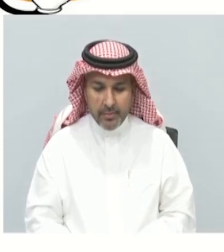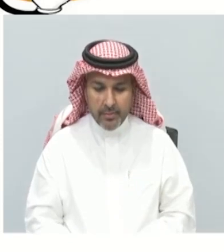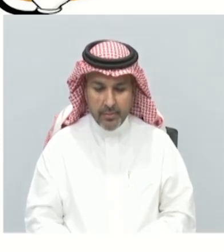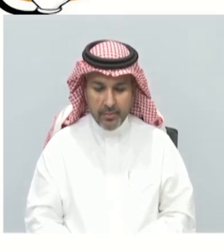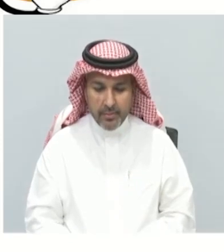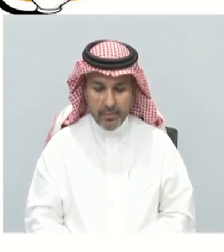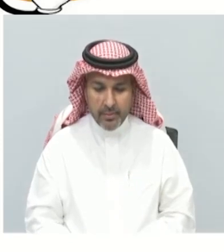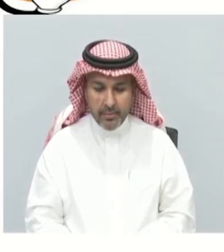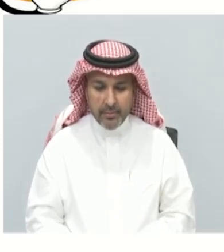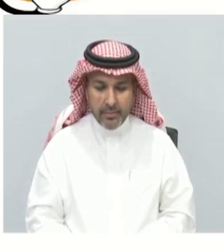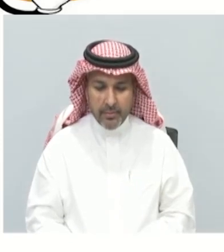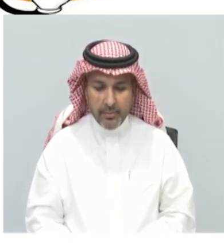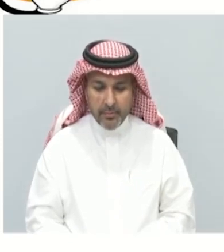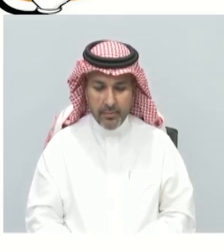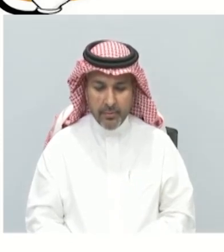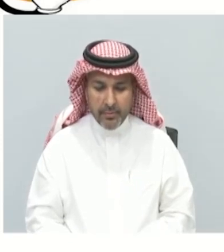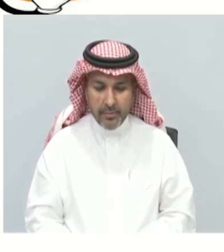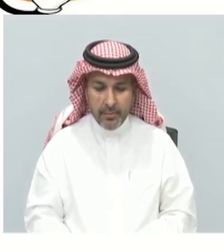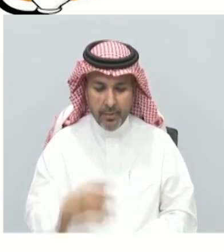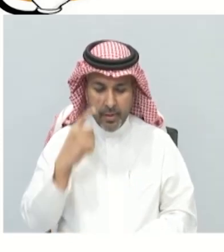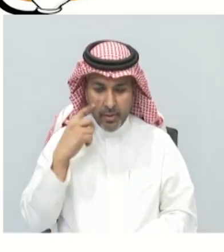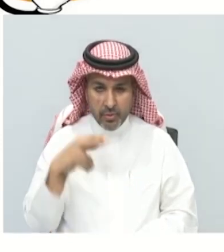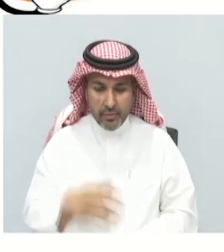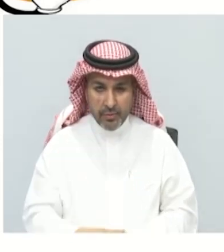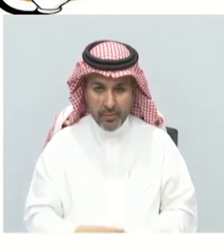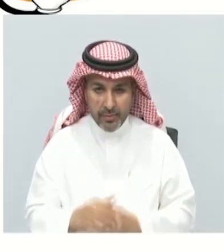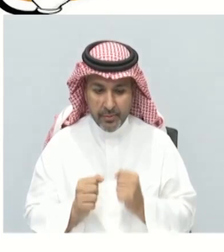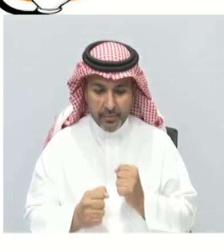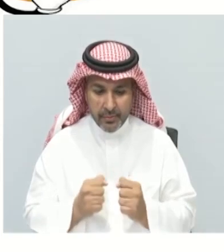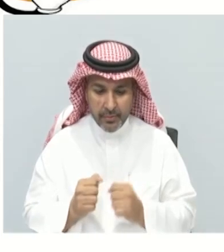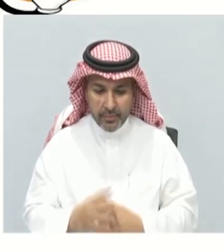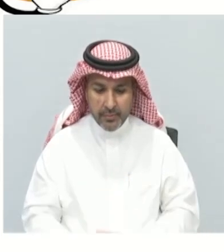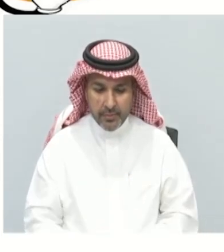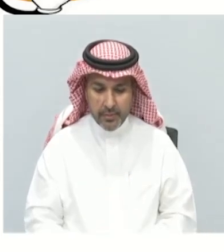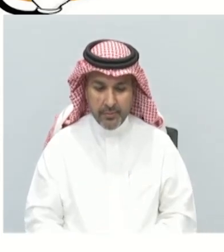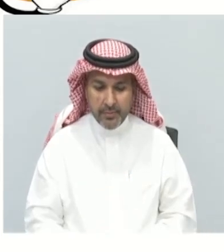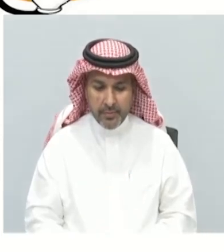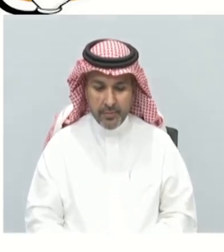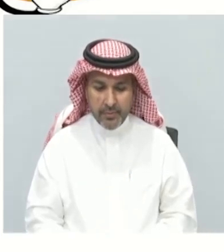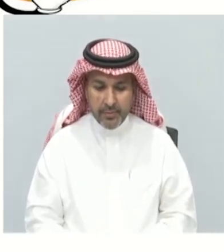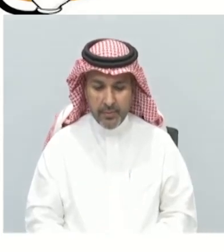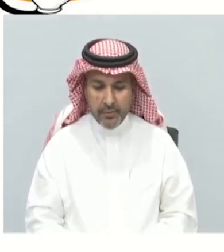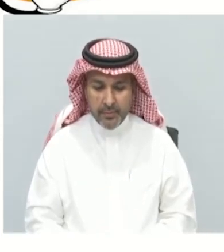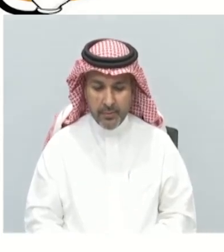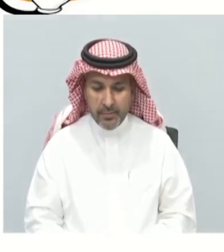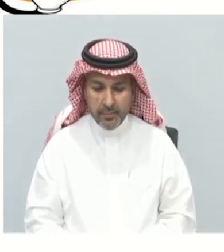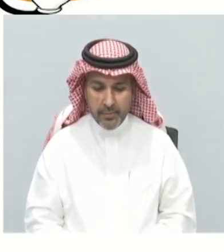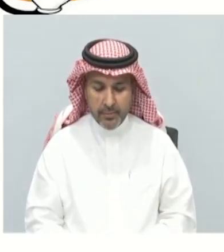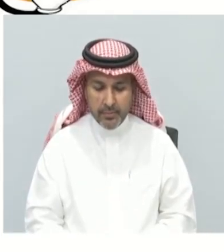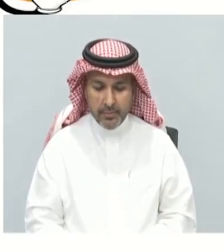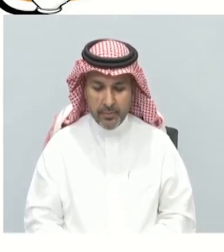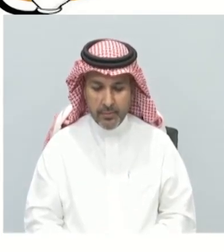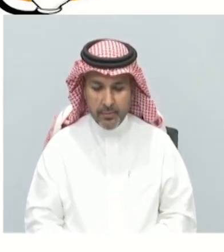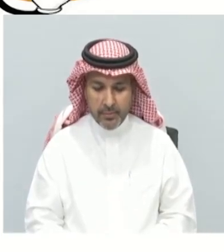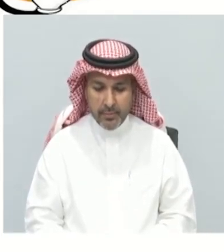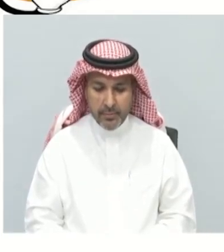في سي ماذا في سي كانت النقاط ماذا نقطه الانطلاق طبعا من اليسار كانت النقاط ماذا صغيره